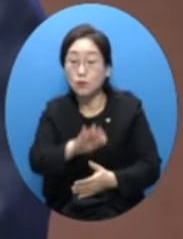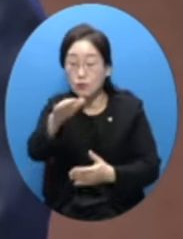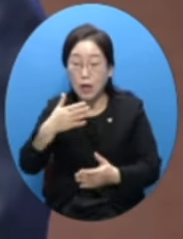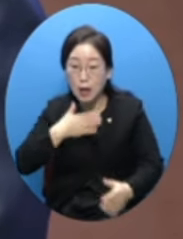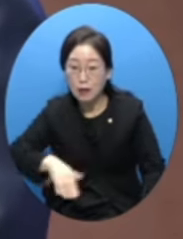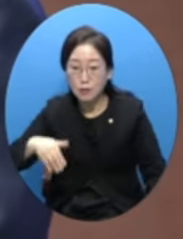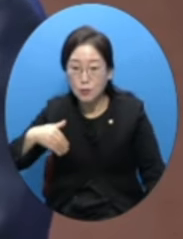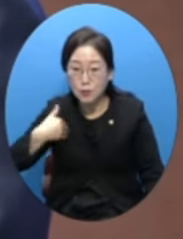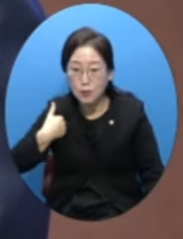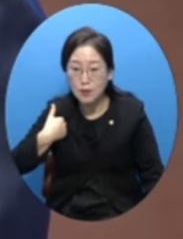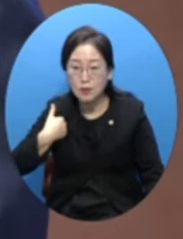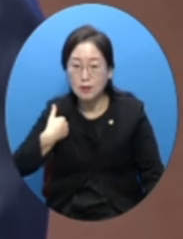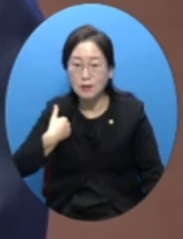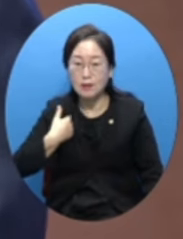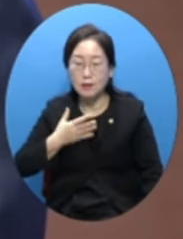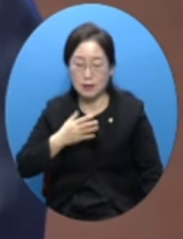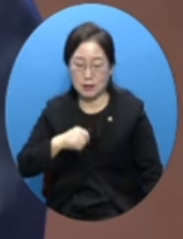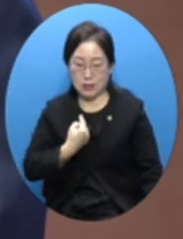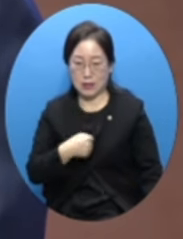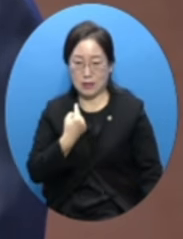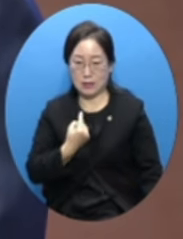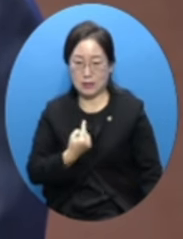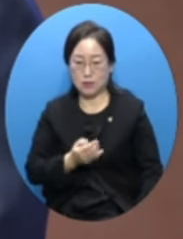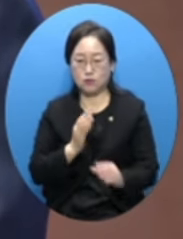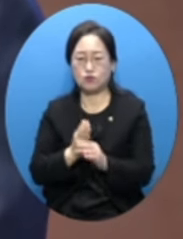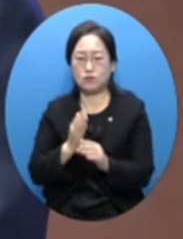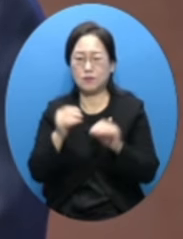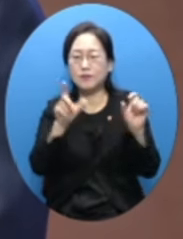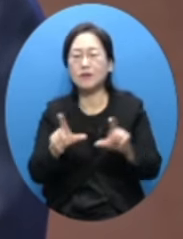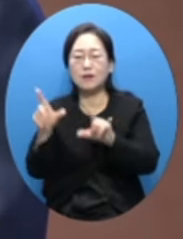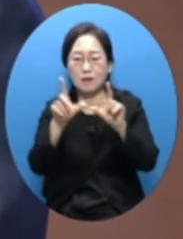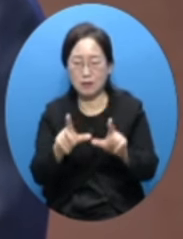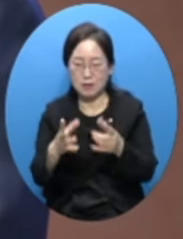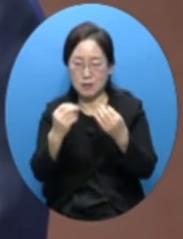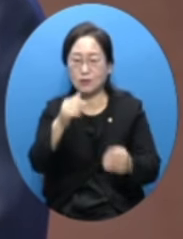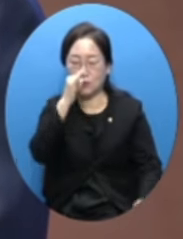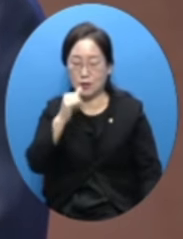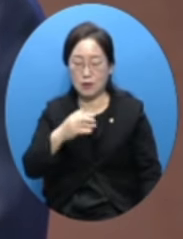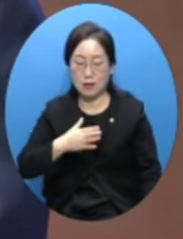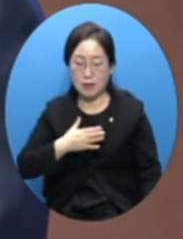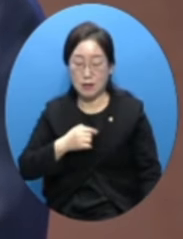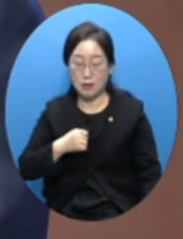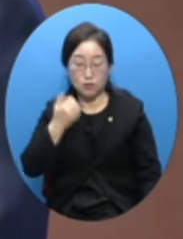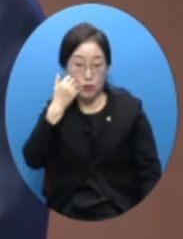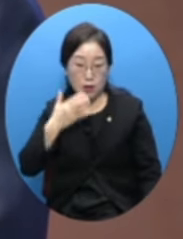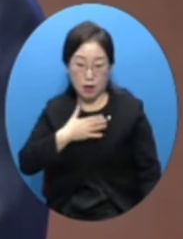이렇게 나 중심적인 삶을 살아갑니다. 내 감정을 건드리고